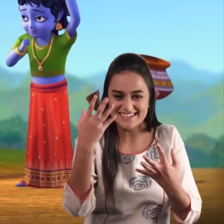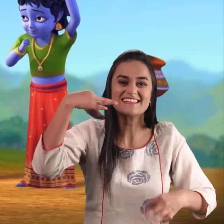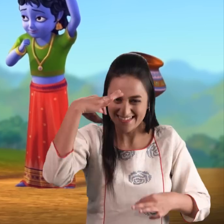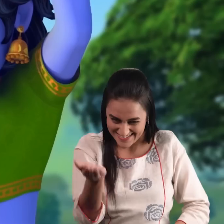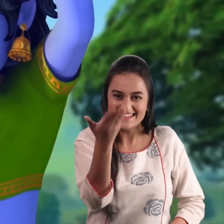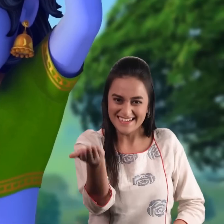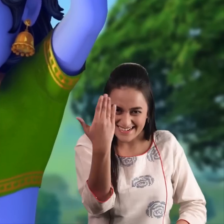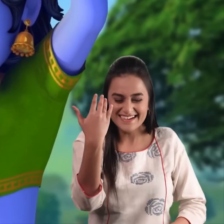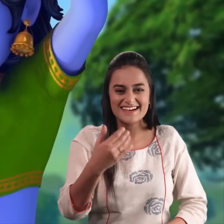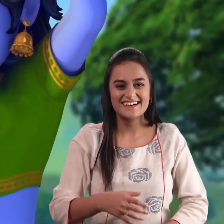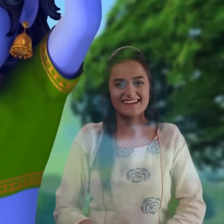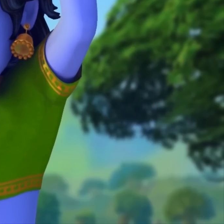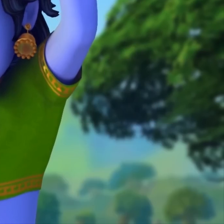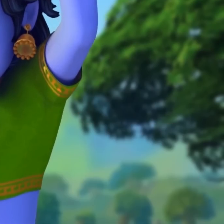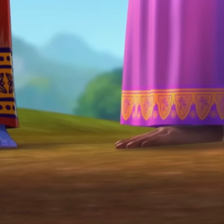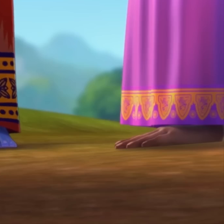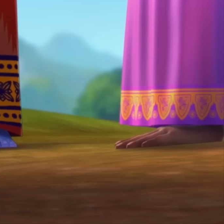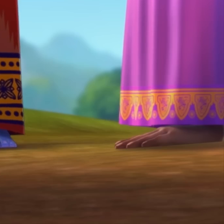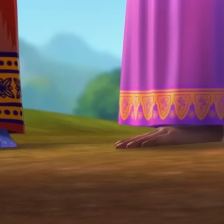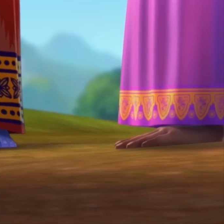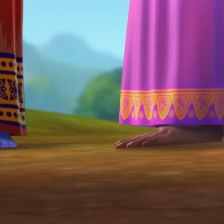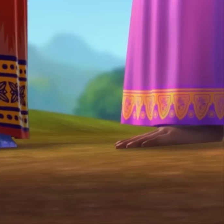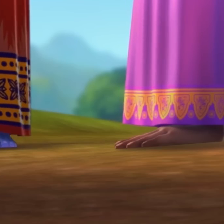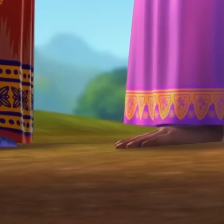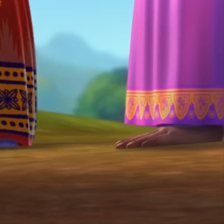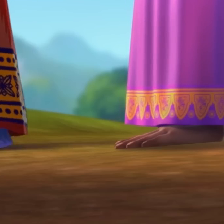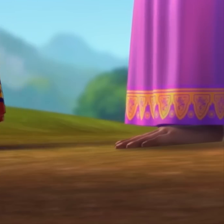नाचो कृष्णा, नाचो।